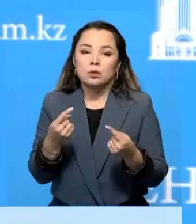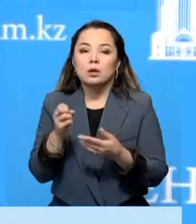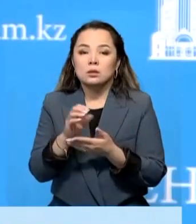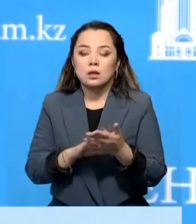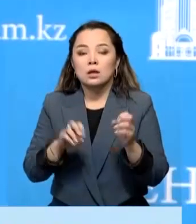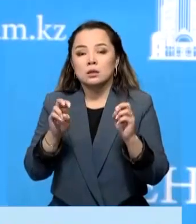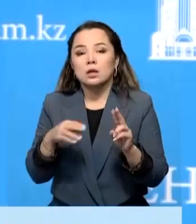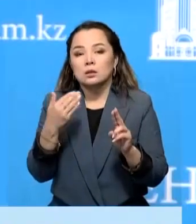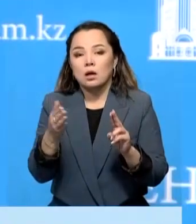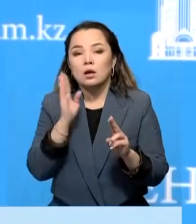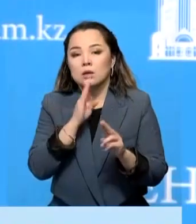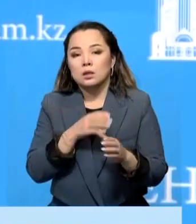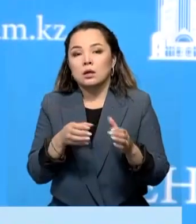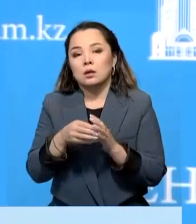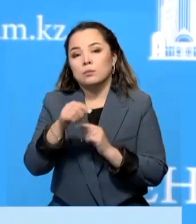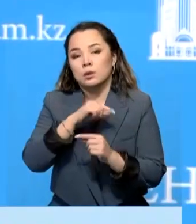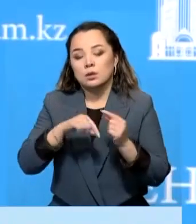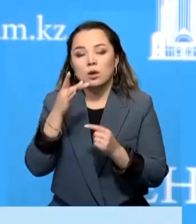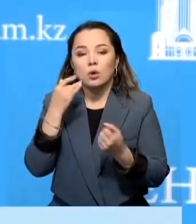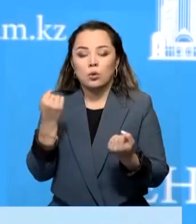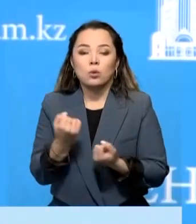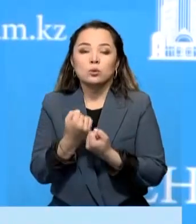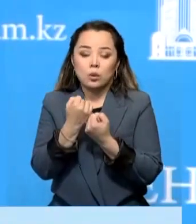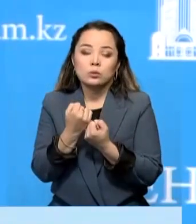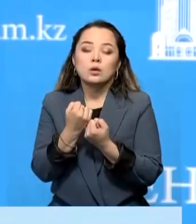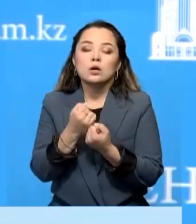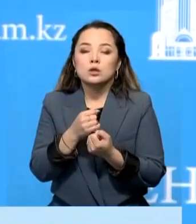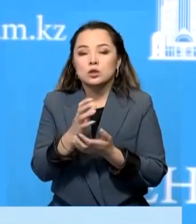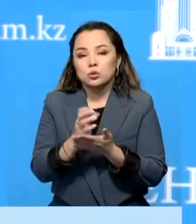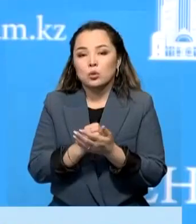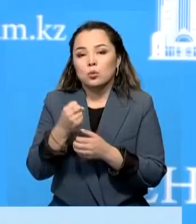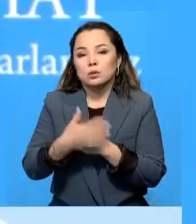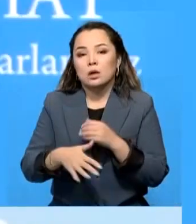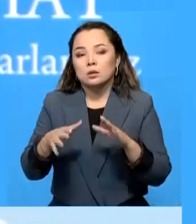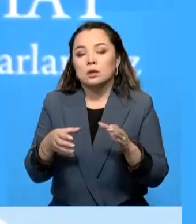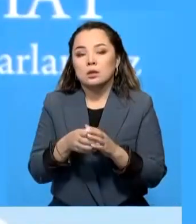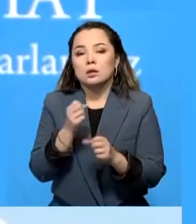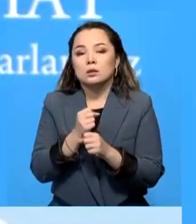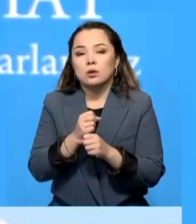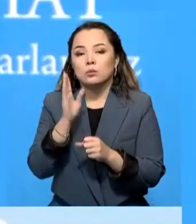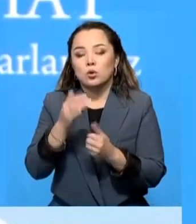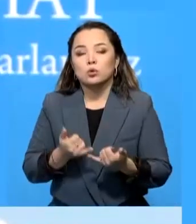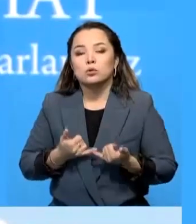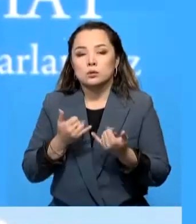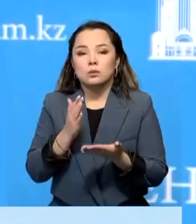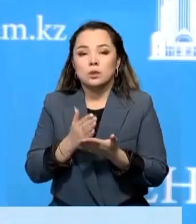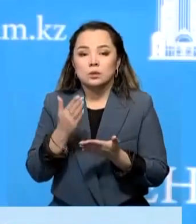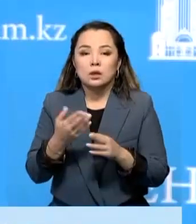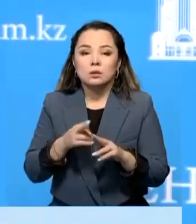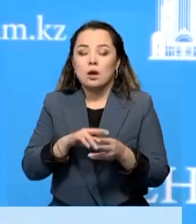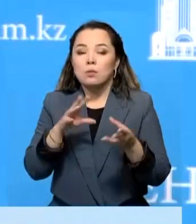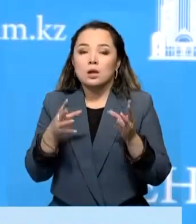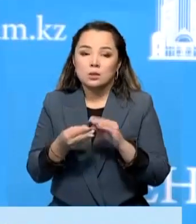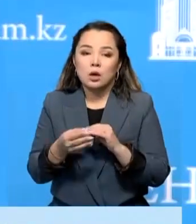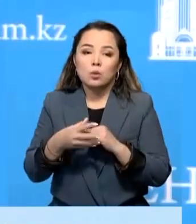арнайы әйелдер кәсіпкерлерді қолдау ресурстық орталықтарда жасалсын деген ұсыныс болды.